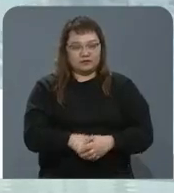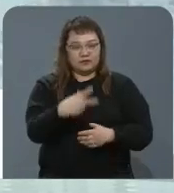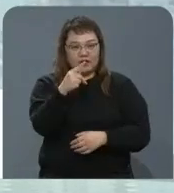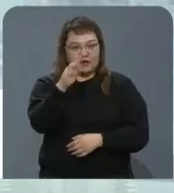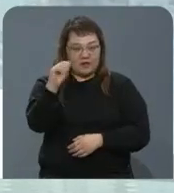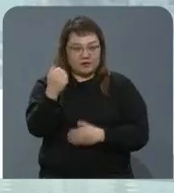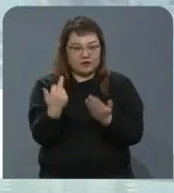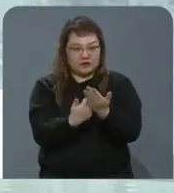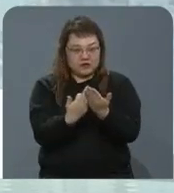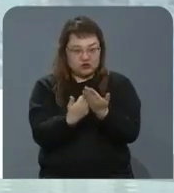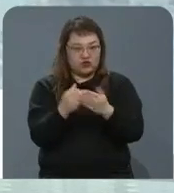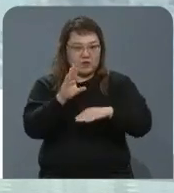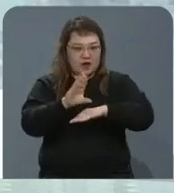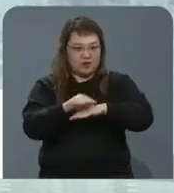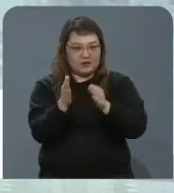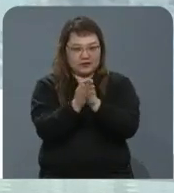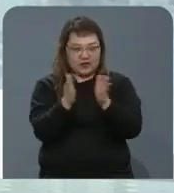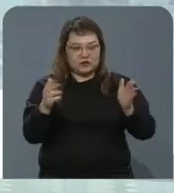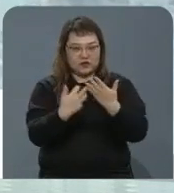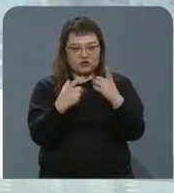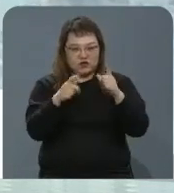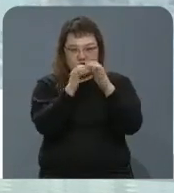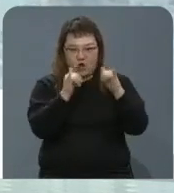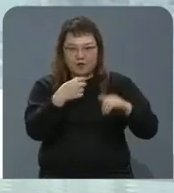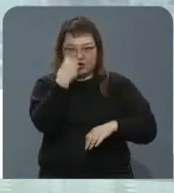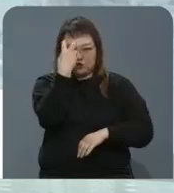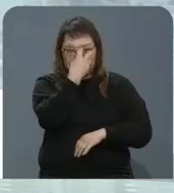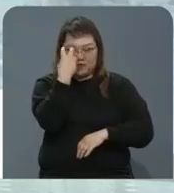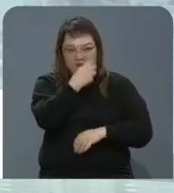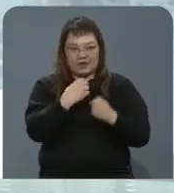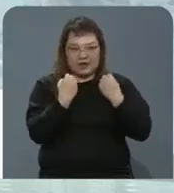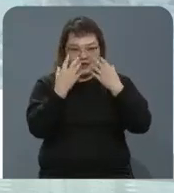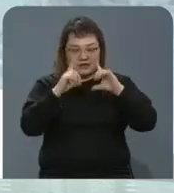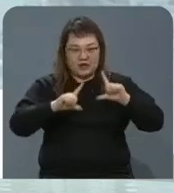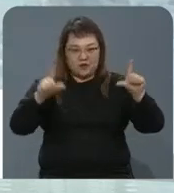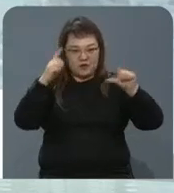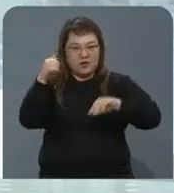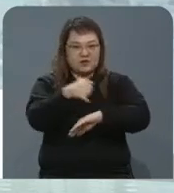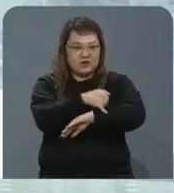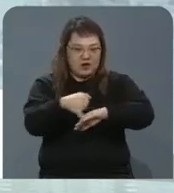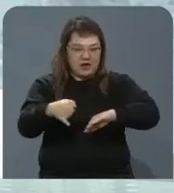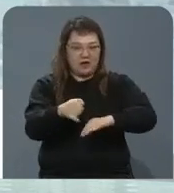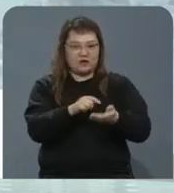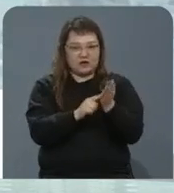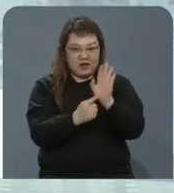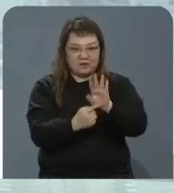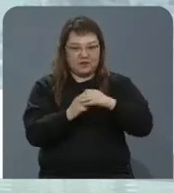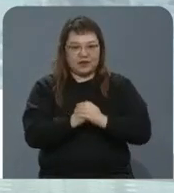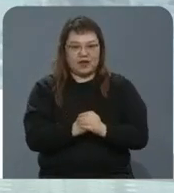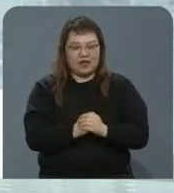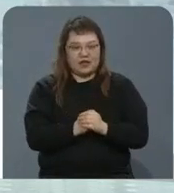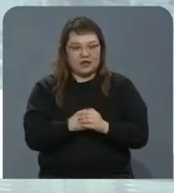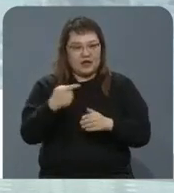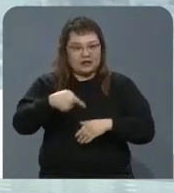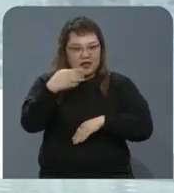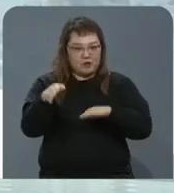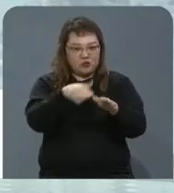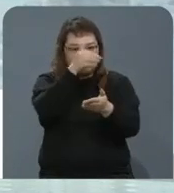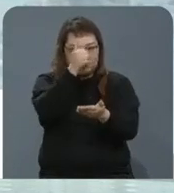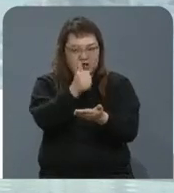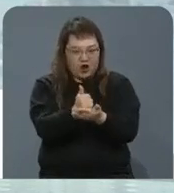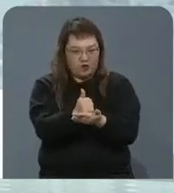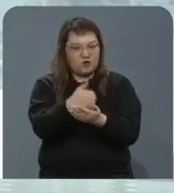KBS 제주방송총국이 실시한 제주도민 여론조사 신년 기획으로 이어갑니다. 오늘은 차기 도지사로